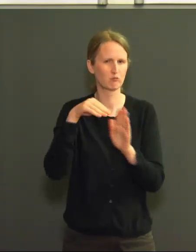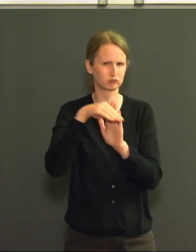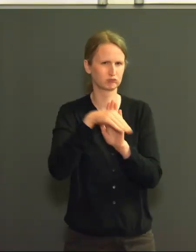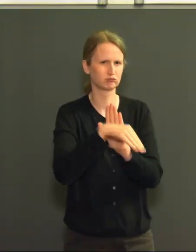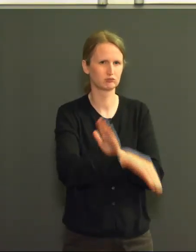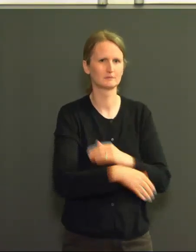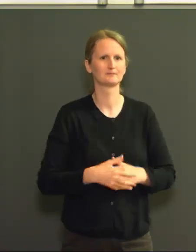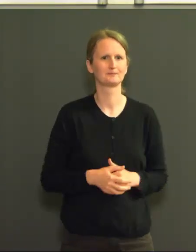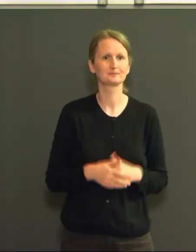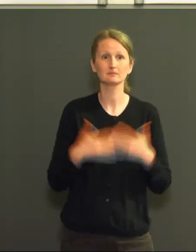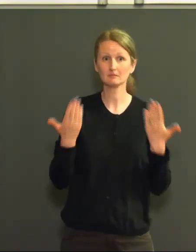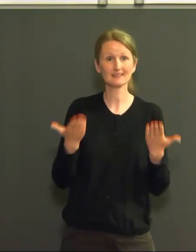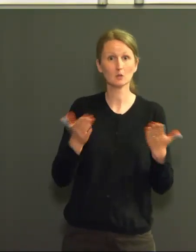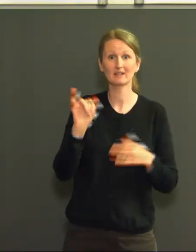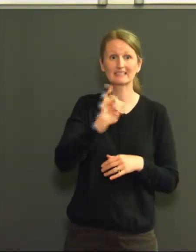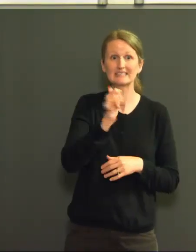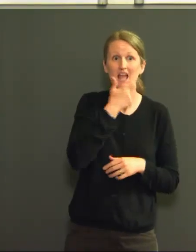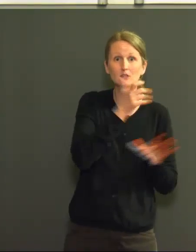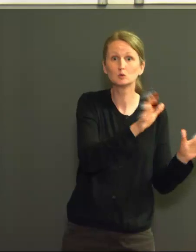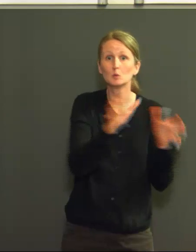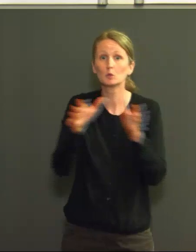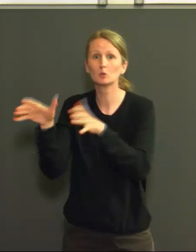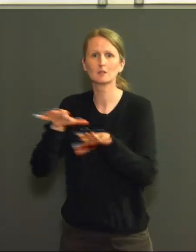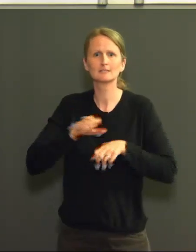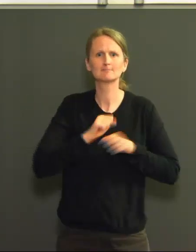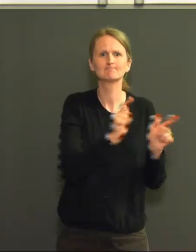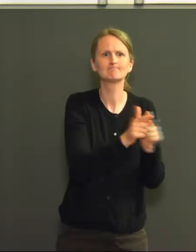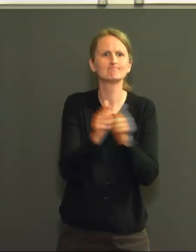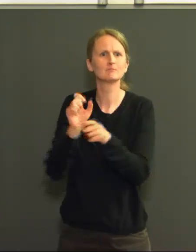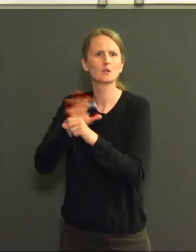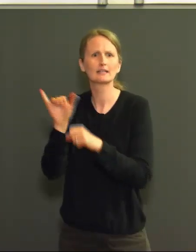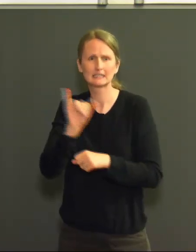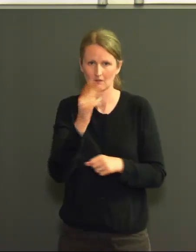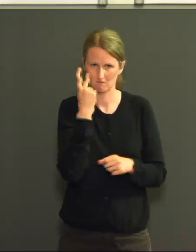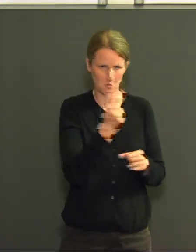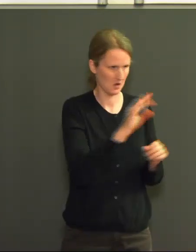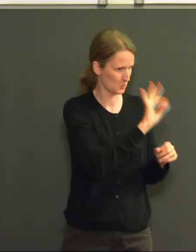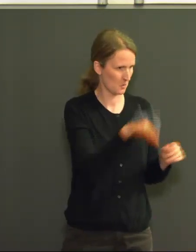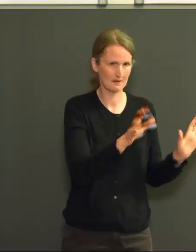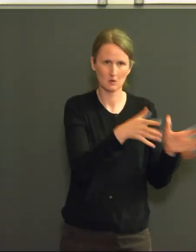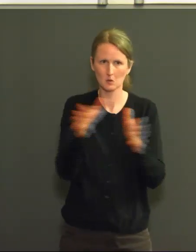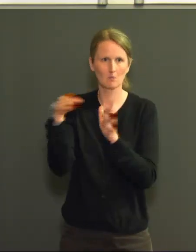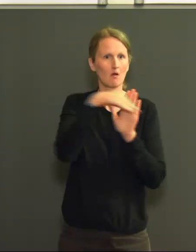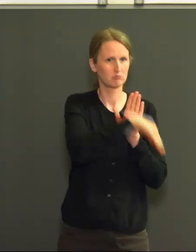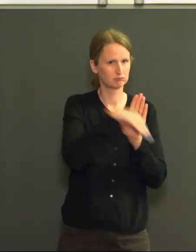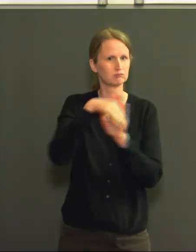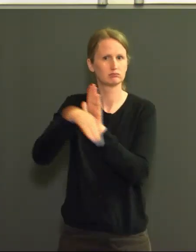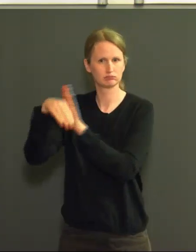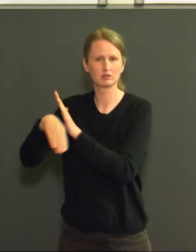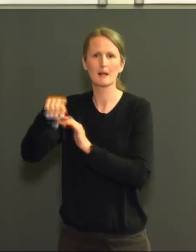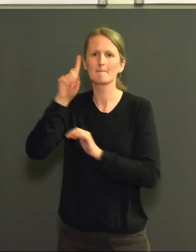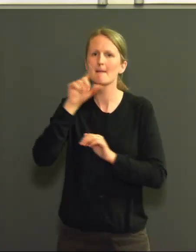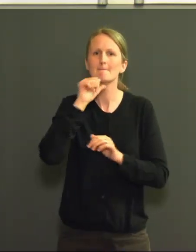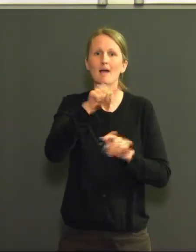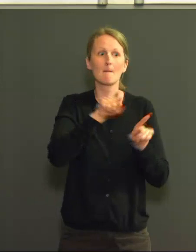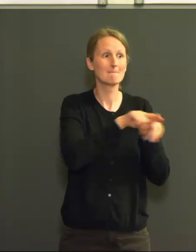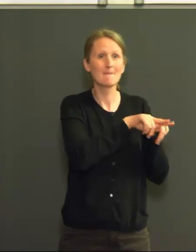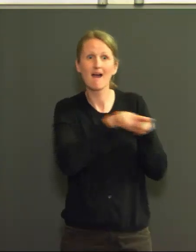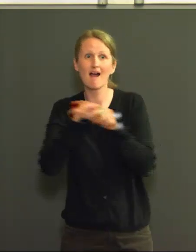diminution dans toutes les tranches d'âge, mais avec des variations d'une tranche d'âge à l'autre. Et entre autres, au niveau des adolescents, c'est moins prononcé, même si